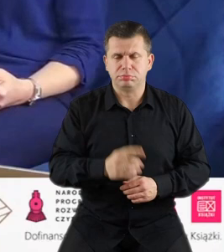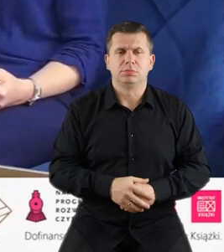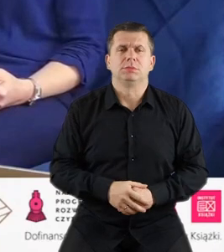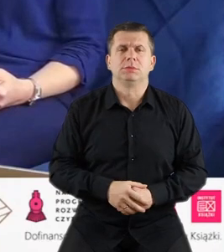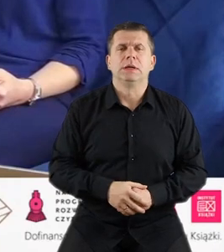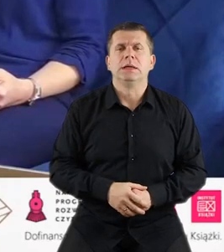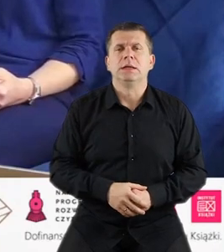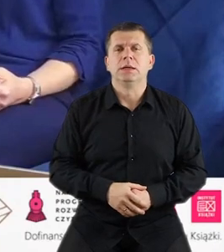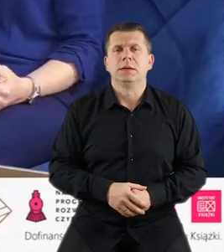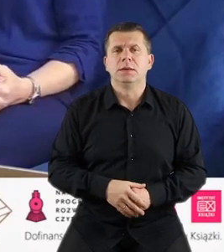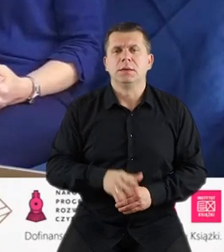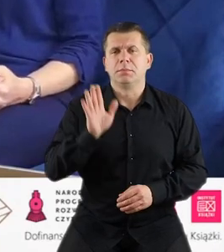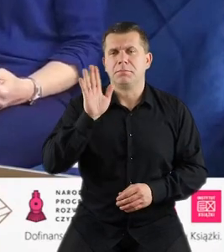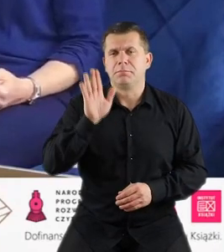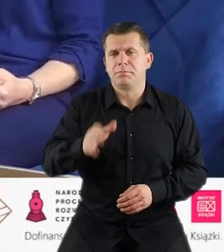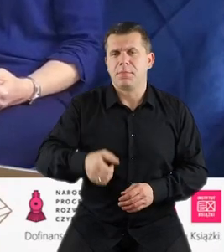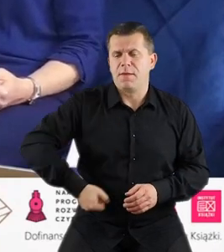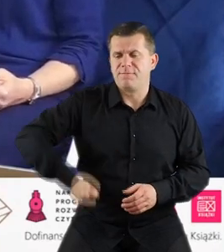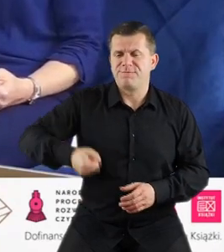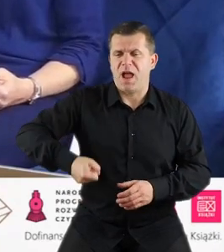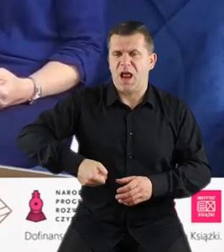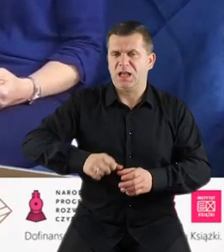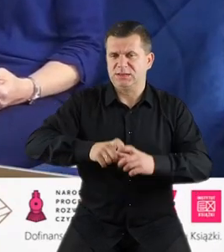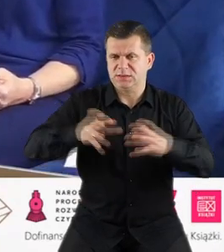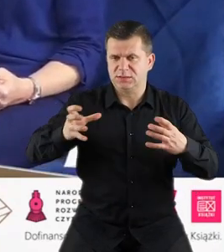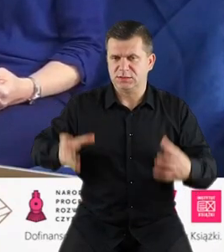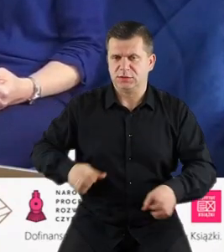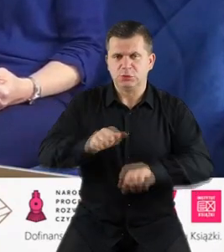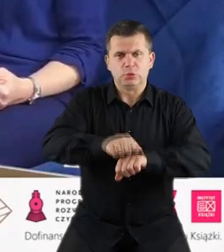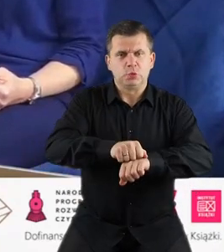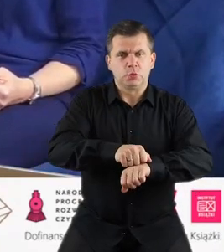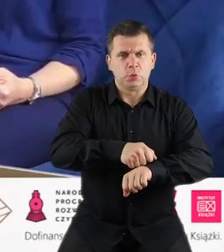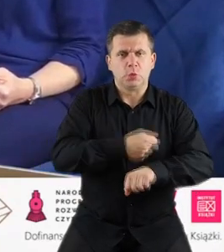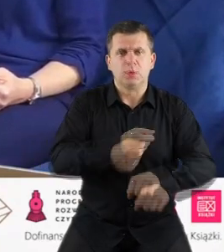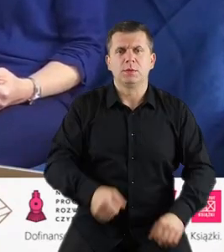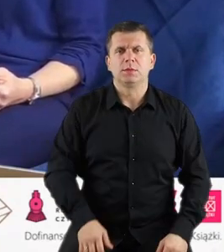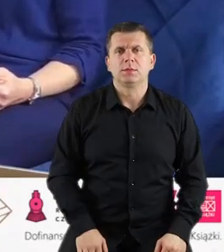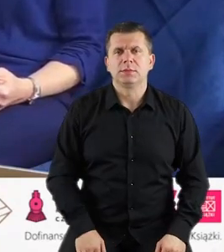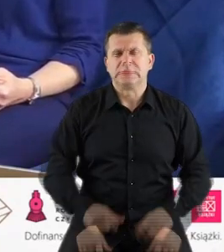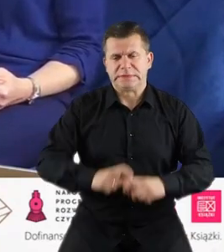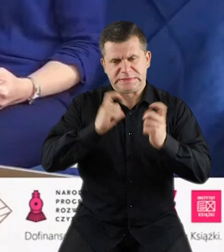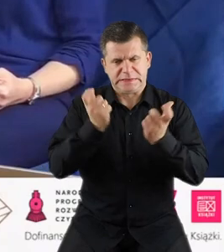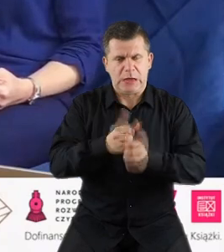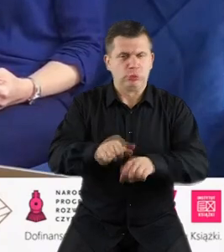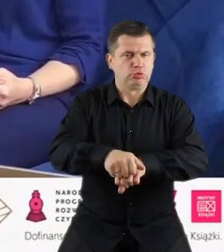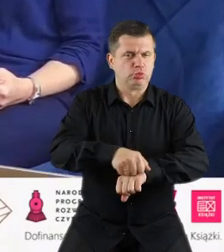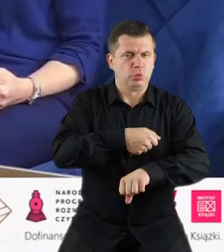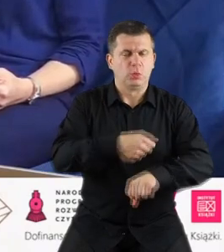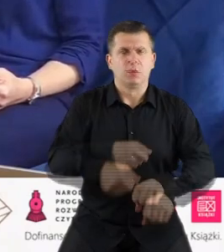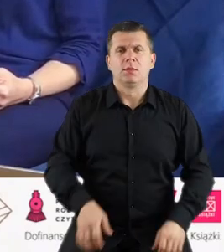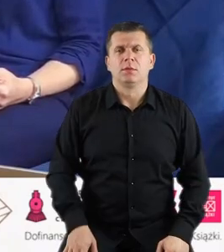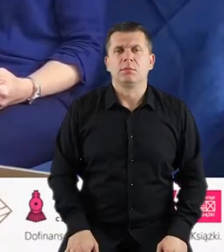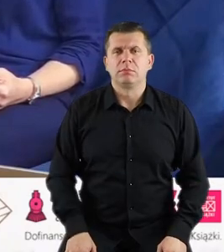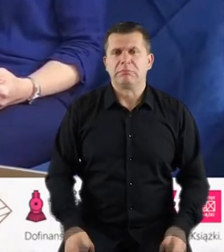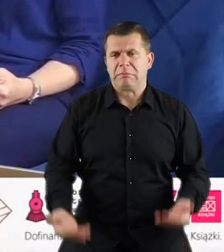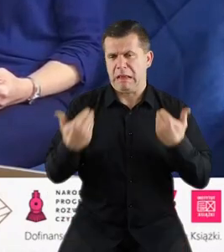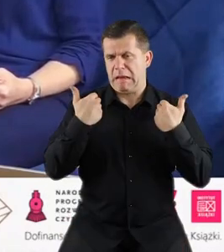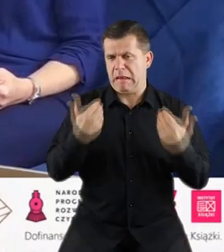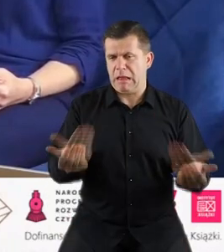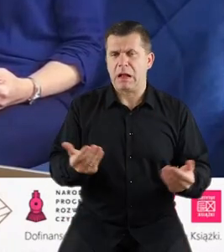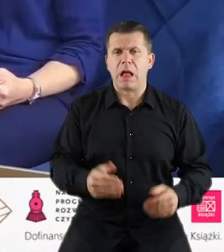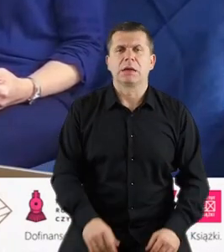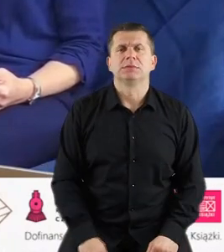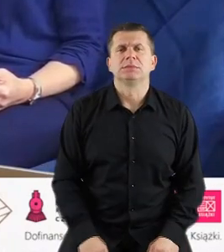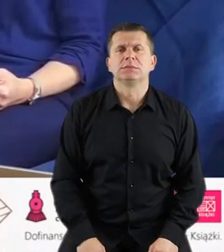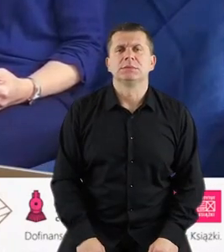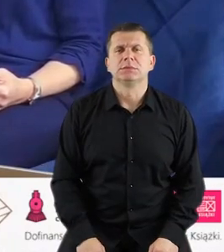która niesie ze sobą skórzaną walizkę i cała w jego oczach w ogóle jest taka jakaś cała skórzana, elegancka,